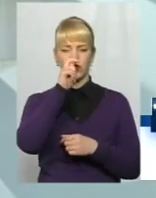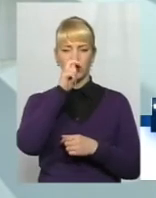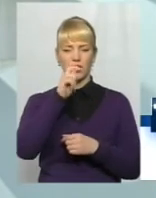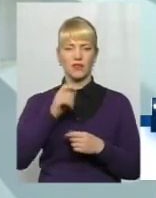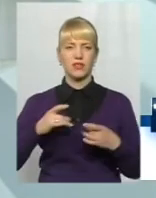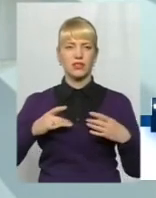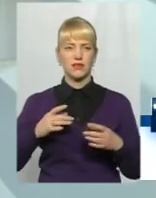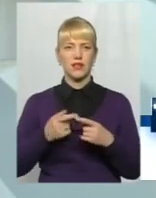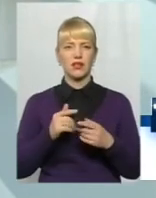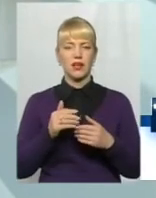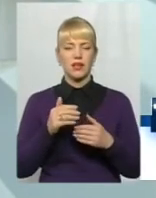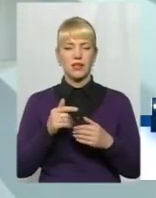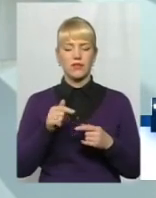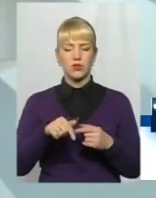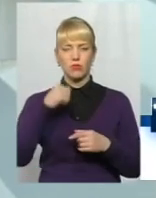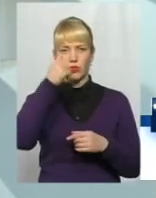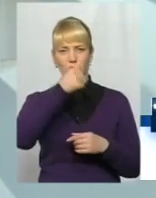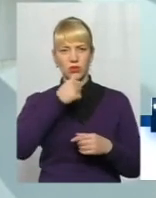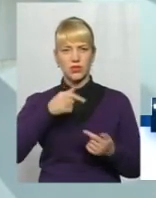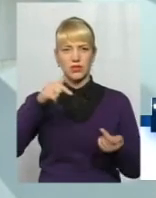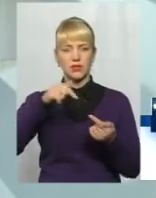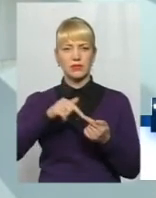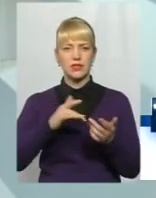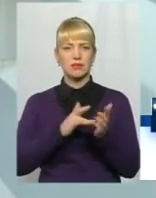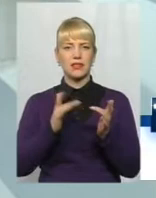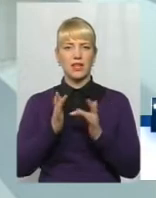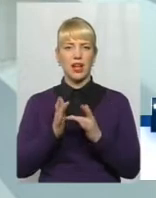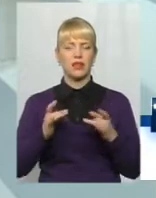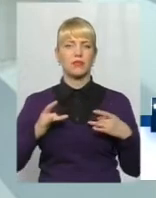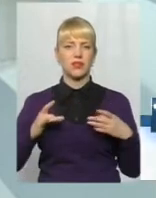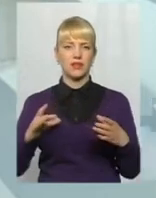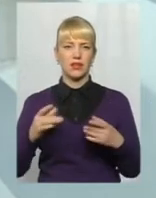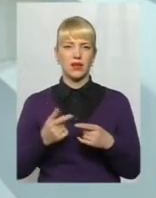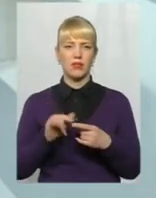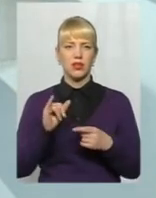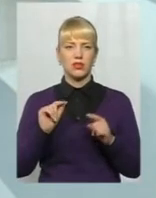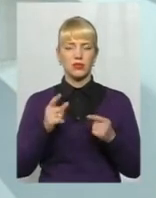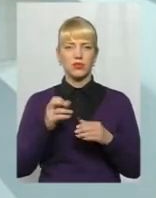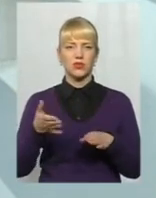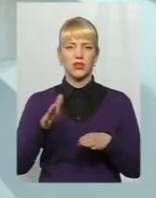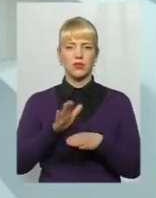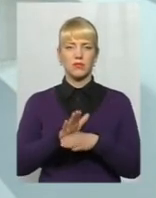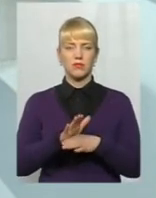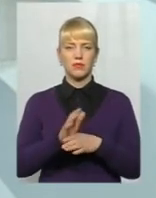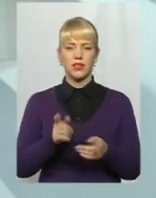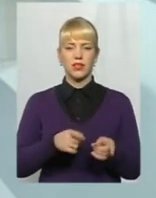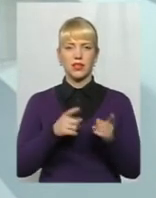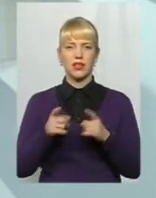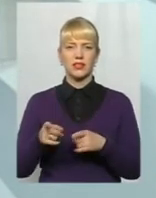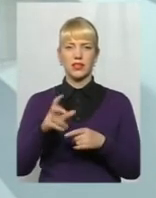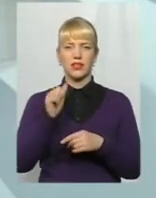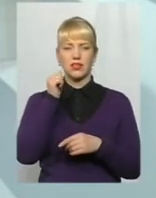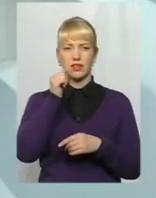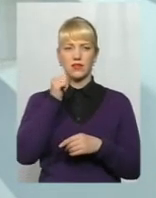як правило. В цьому році він співпав з пасхальними святами, тому за розпорядженням міністерства перенесено на